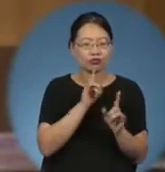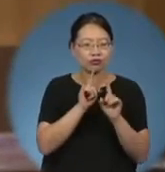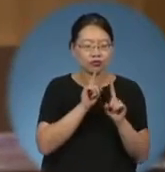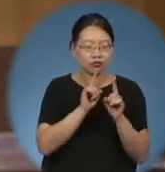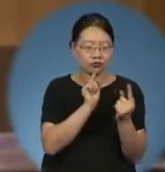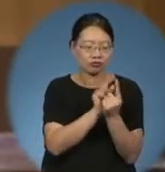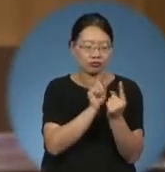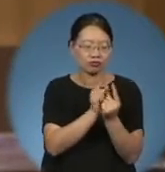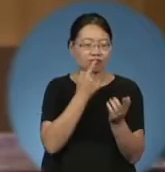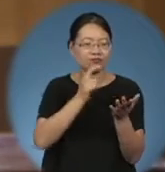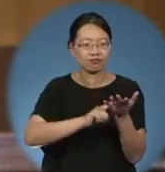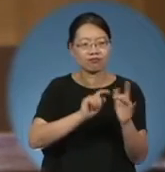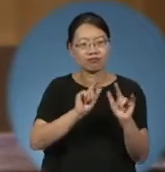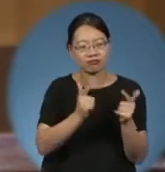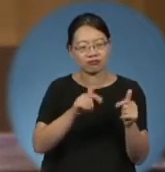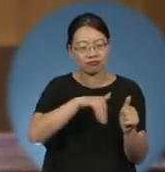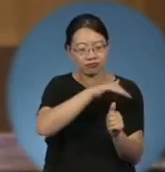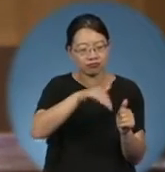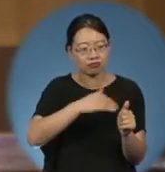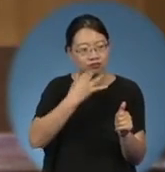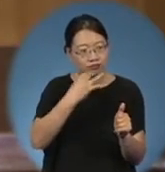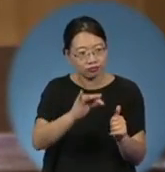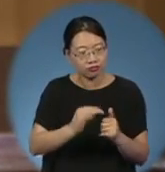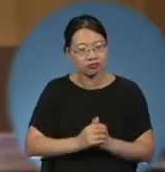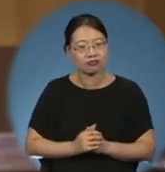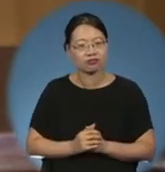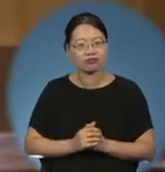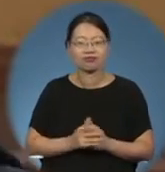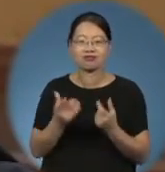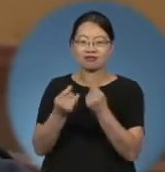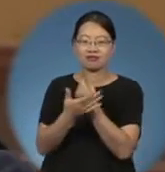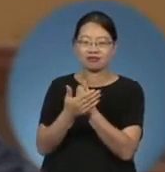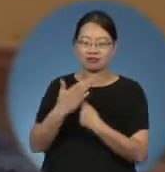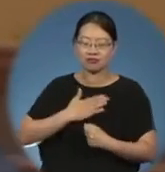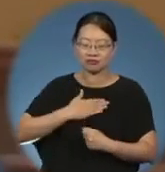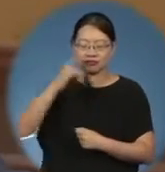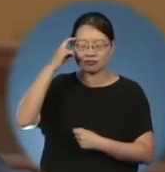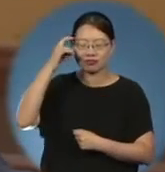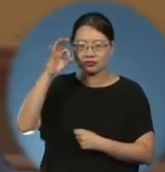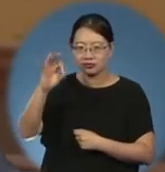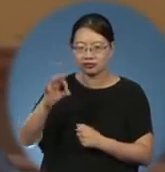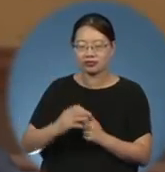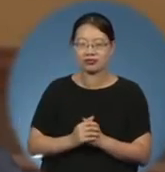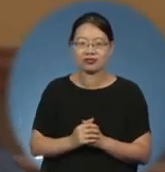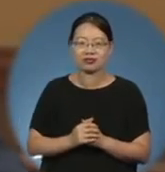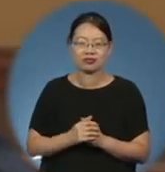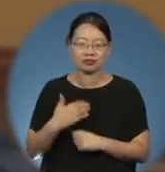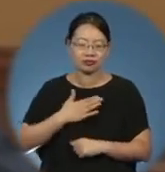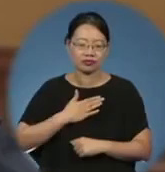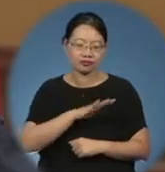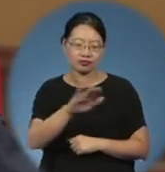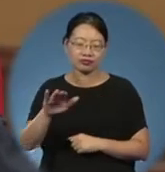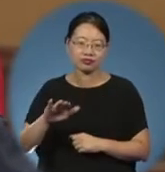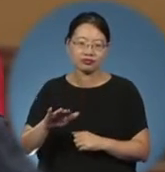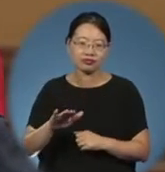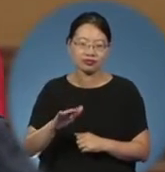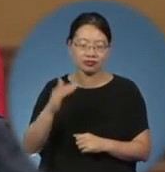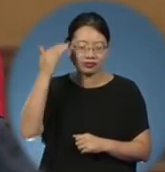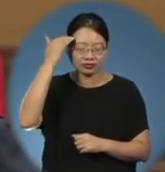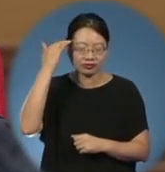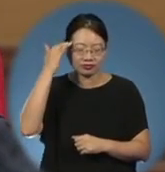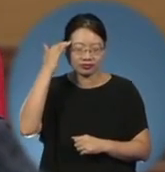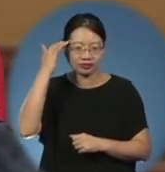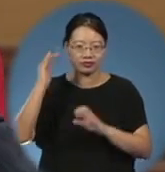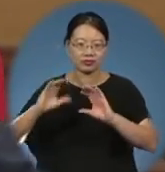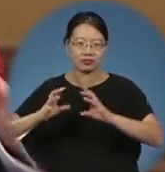좀 쉽지 않은 환경인 건 또 맞지 않습니까 그래서 제가 생각할 때는 우리가 이 한반도